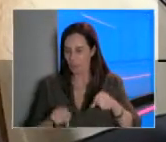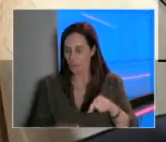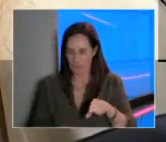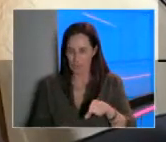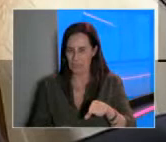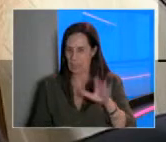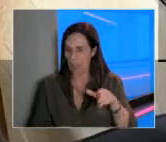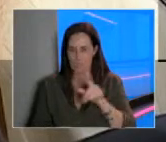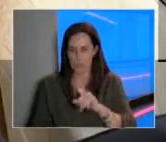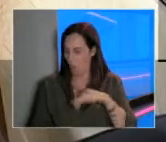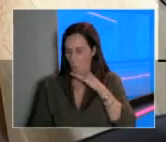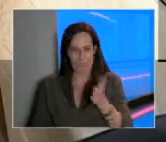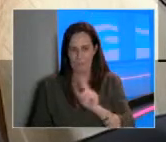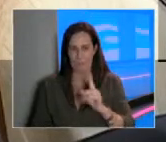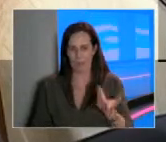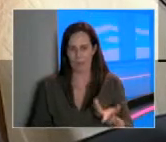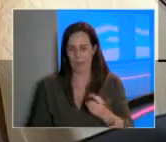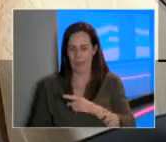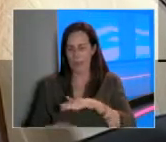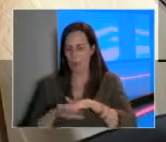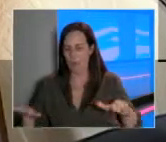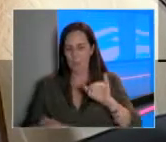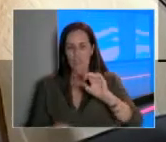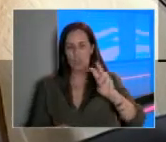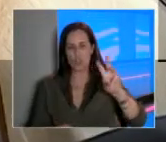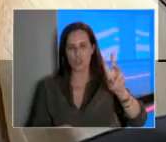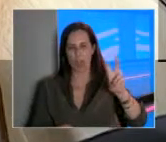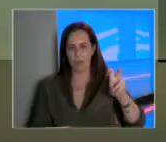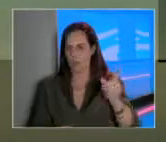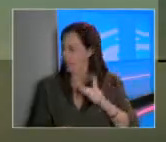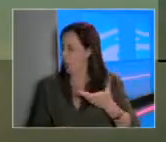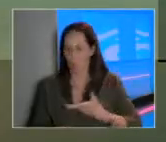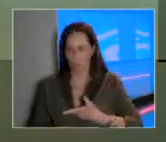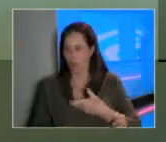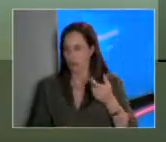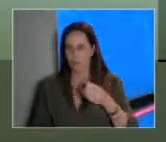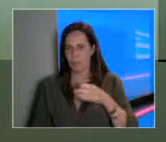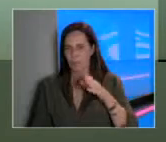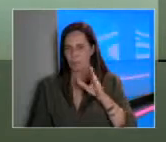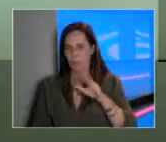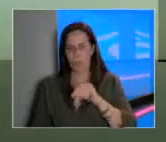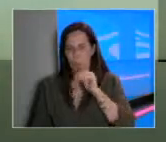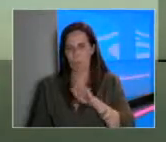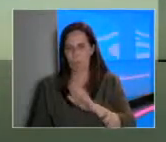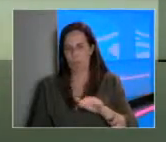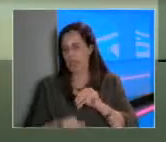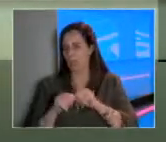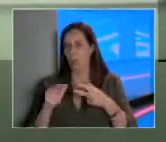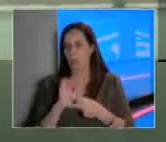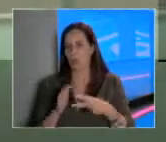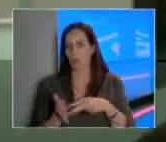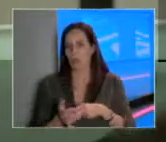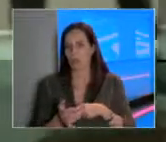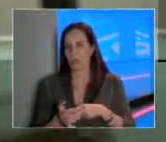זה אפילו לא מספק את מועצת ישע, הם לא יקבלו והם לא, הם סרבו לתמוך בתוכנית